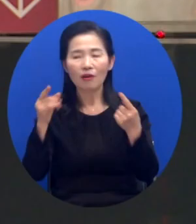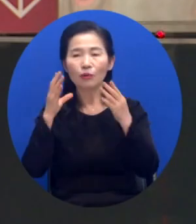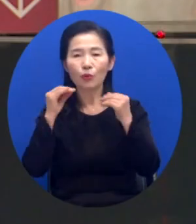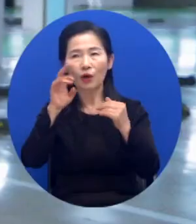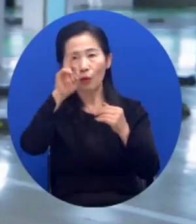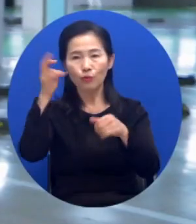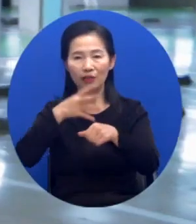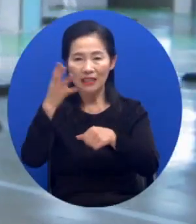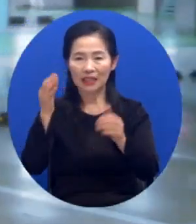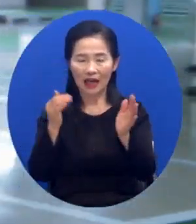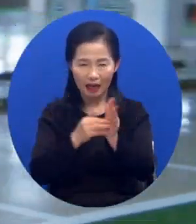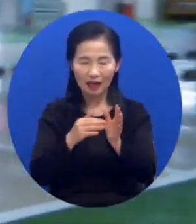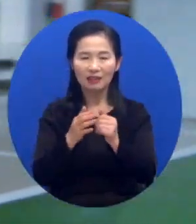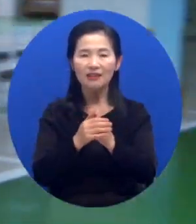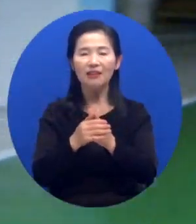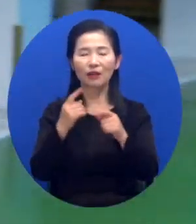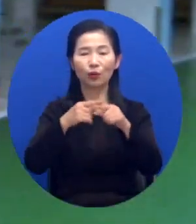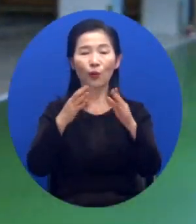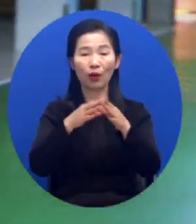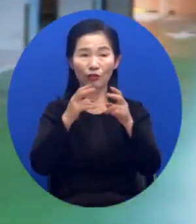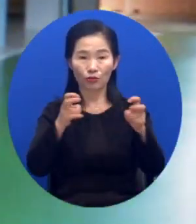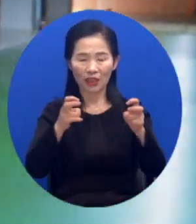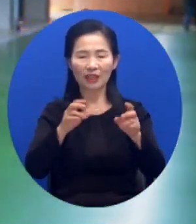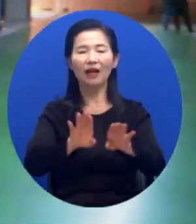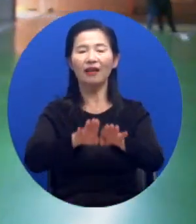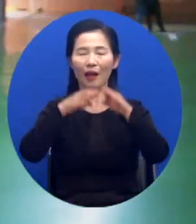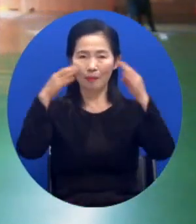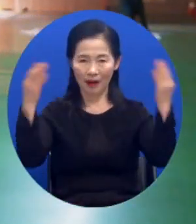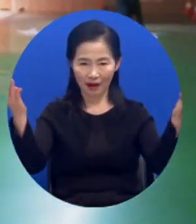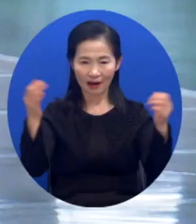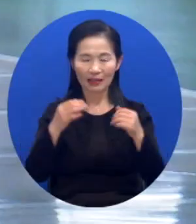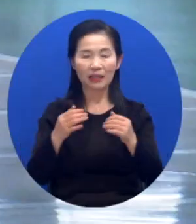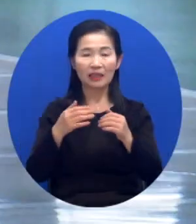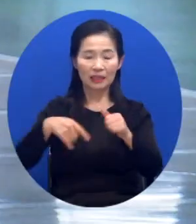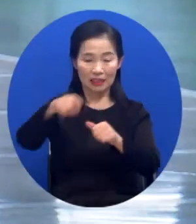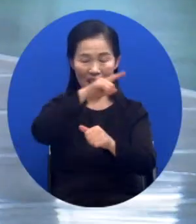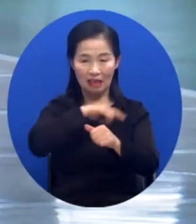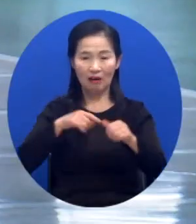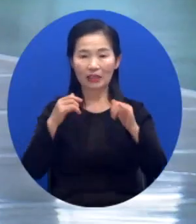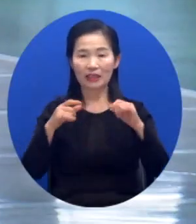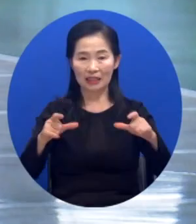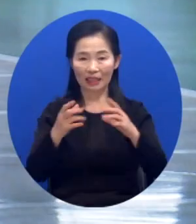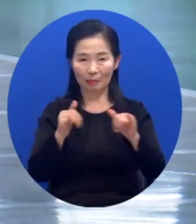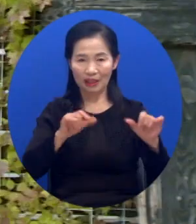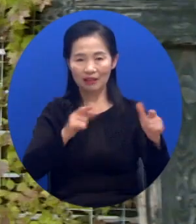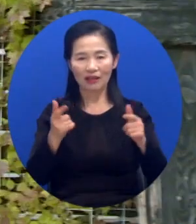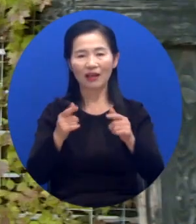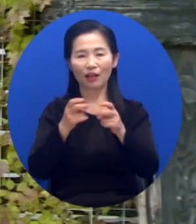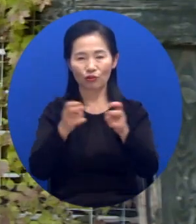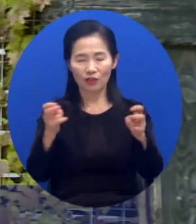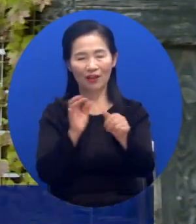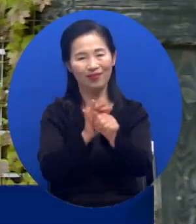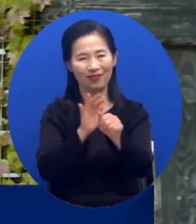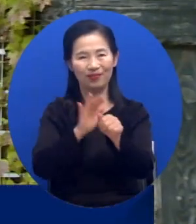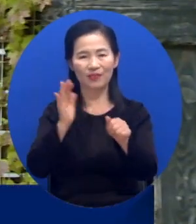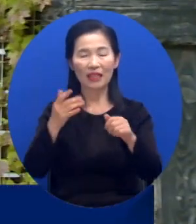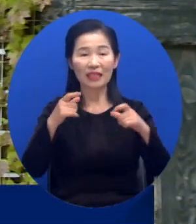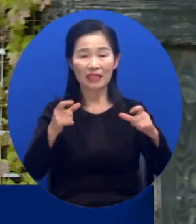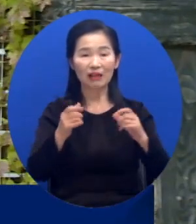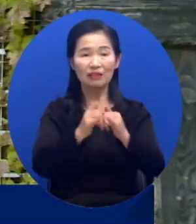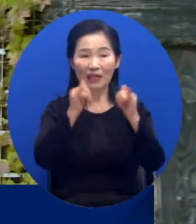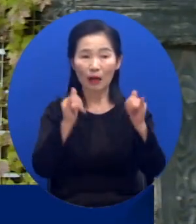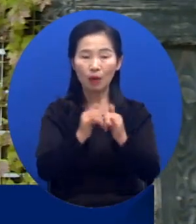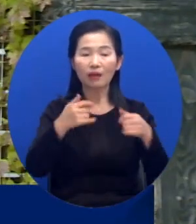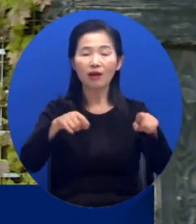교회 주차장을 개방하기로 해 시민들의 추천한 해소에 도움을 줄 것으로 기대됩니다 지역사회 와 더불어 섬